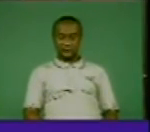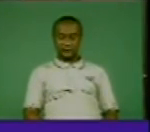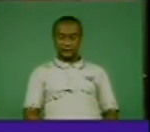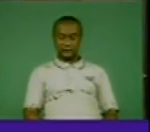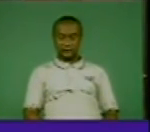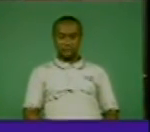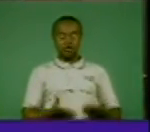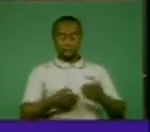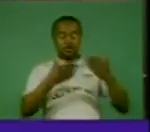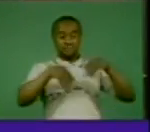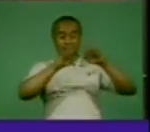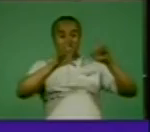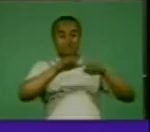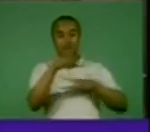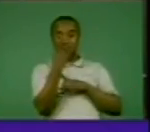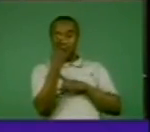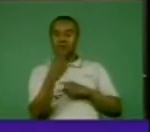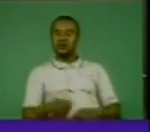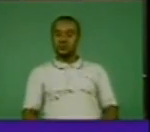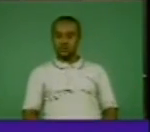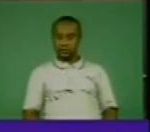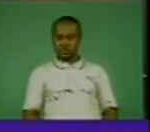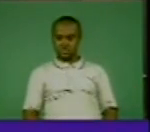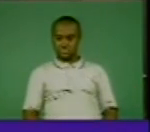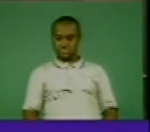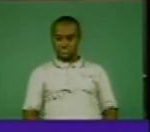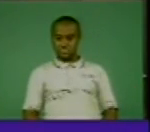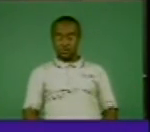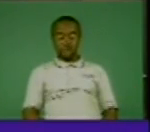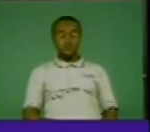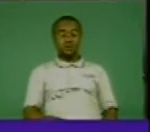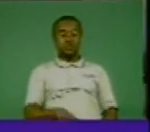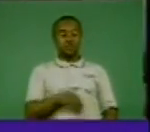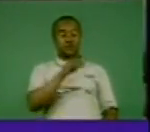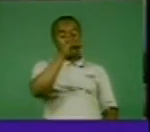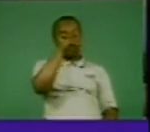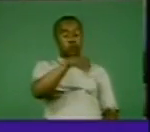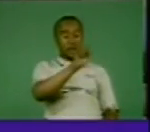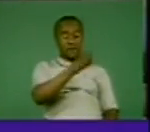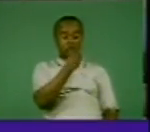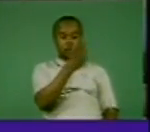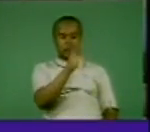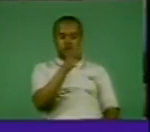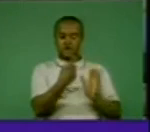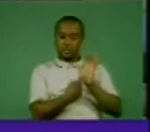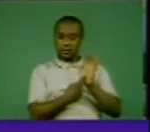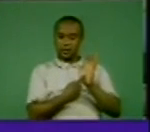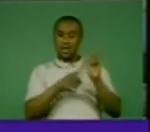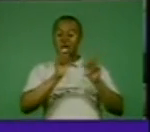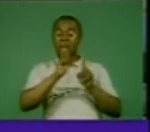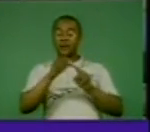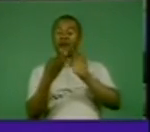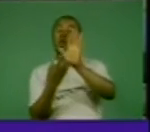Ibara ya pili, waliopiga kura walikuwa kura za ndio walikuwa 106, kura za hapana zilikuwa